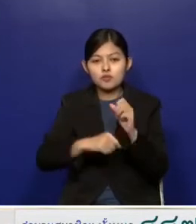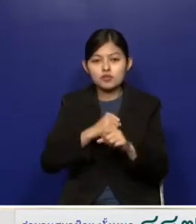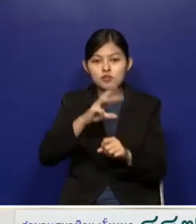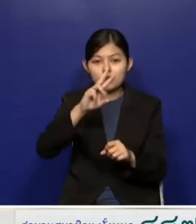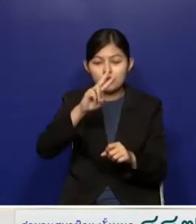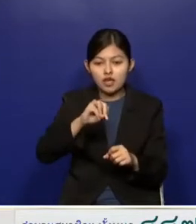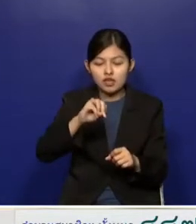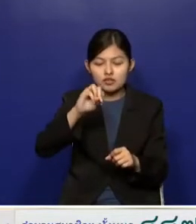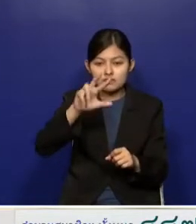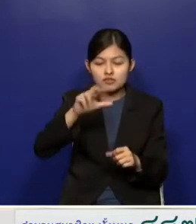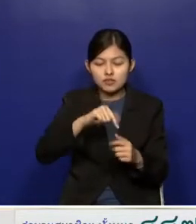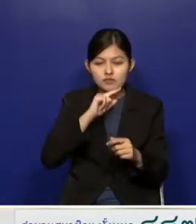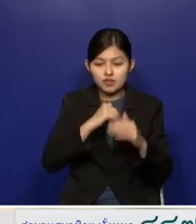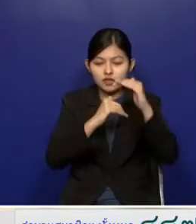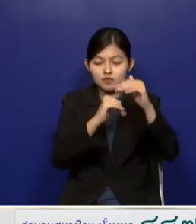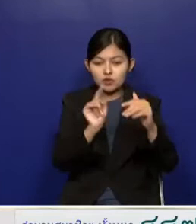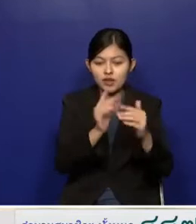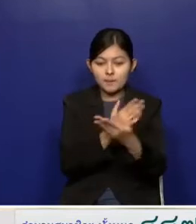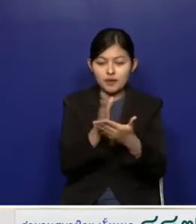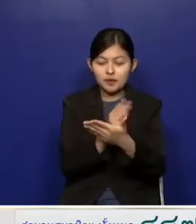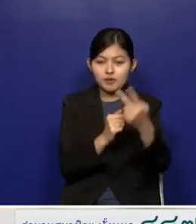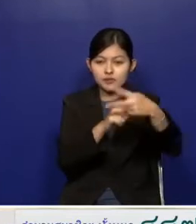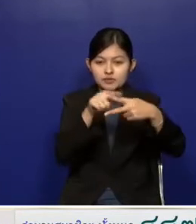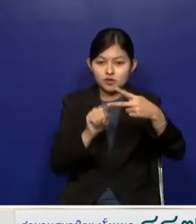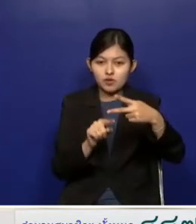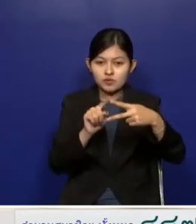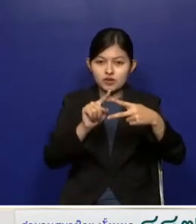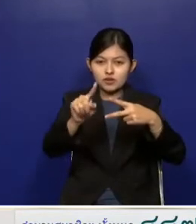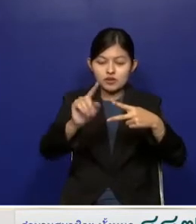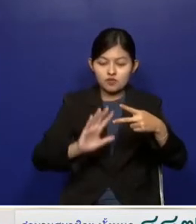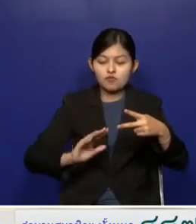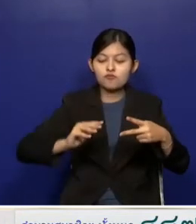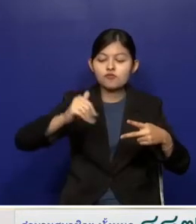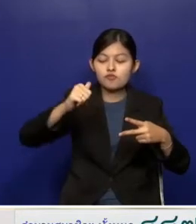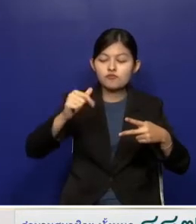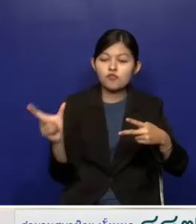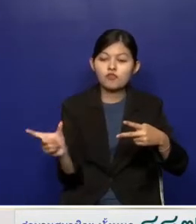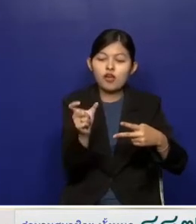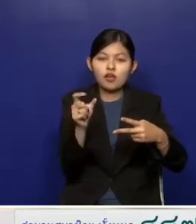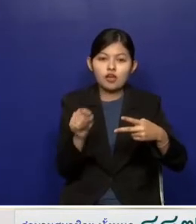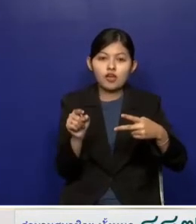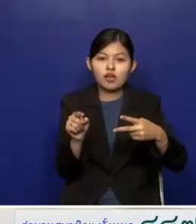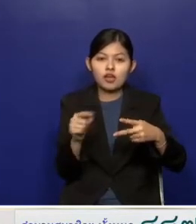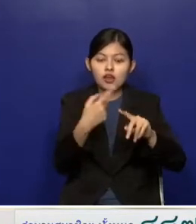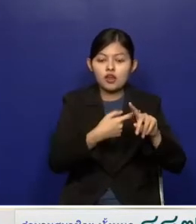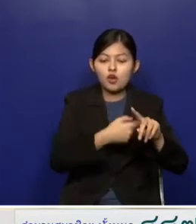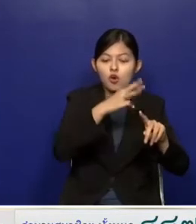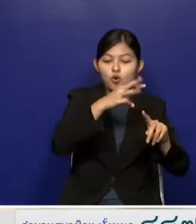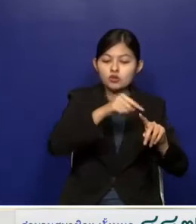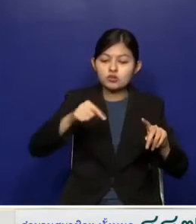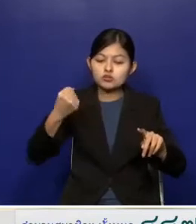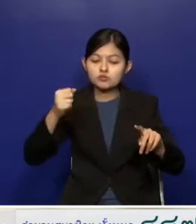ี้ซึในขณะนั้นกำหนดเป็นสองส่วนส่นหนึงเป็นมารการฝื้ฟูระยะสั้นให้ดำเินการใน 6-12 เดือน